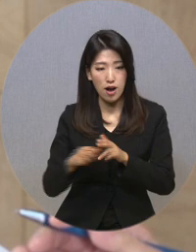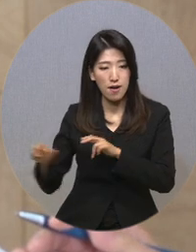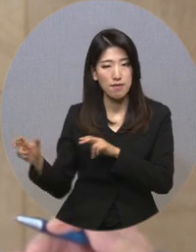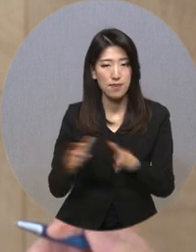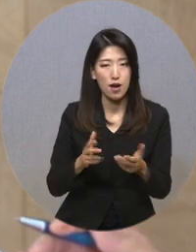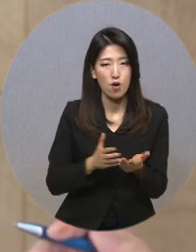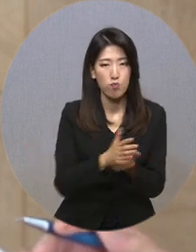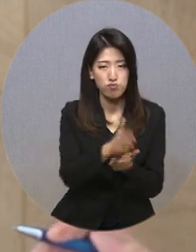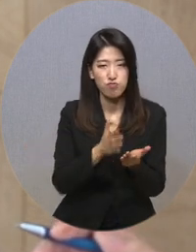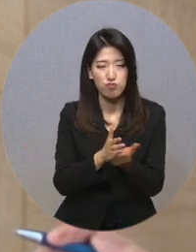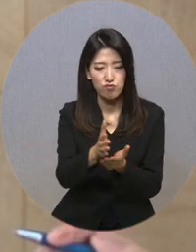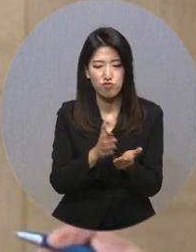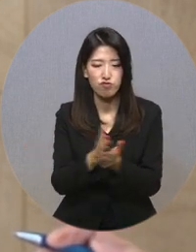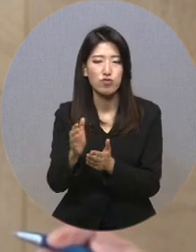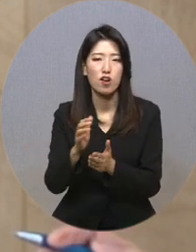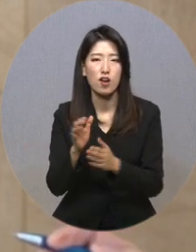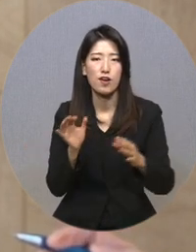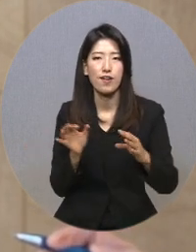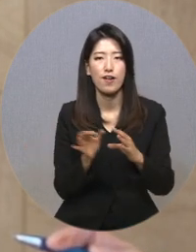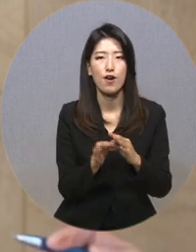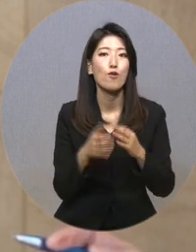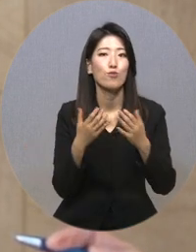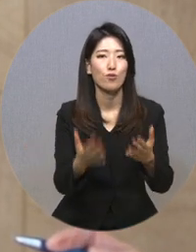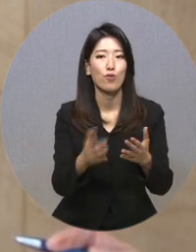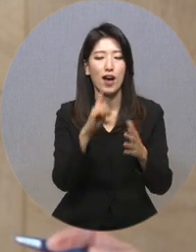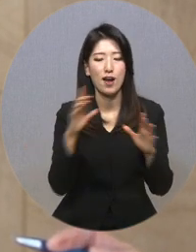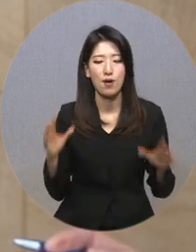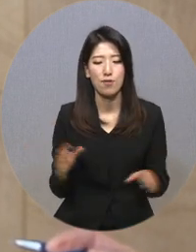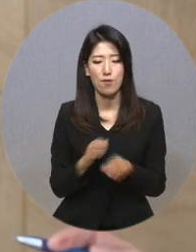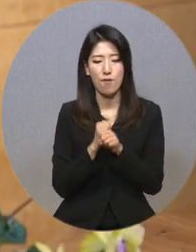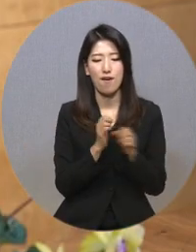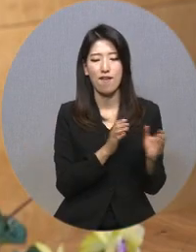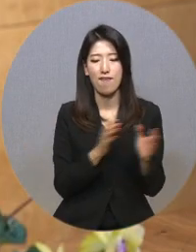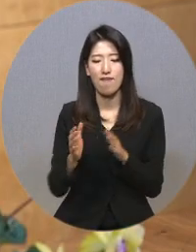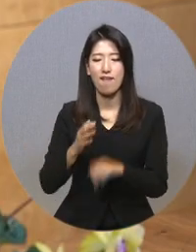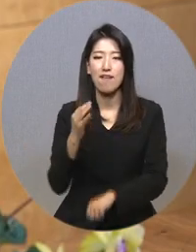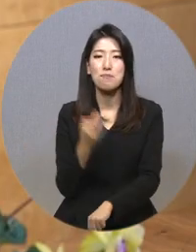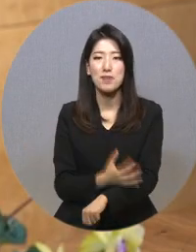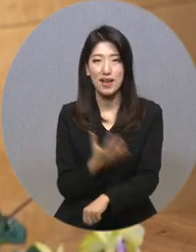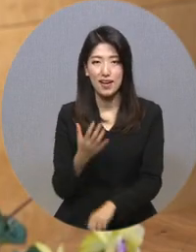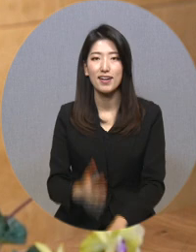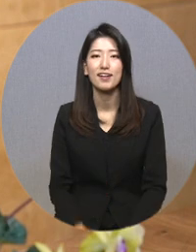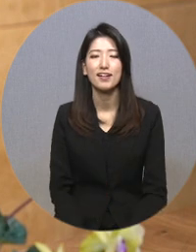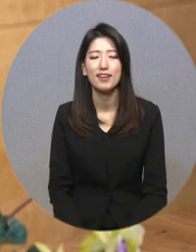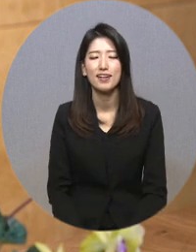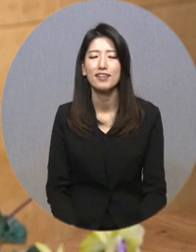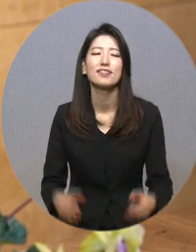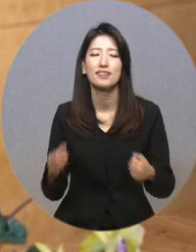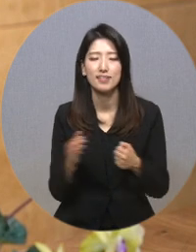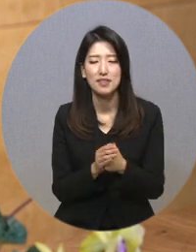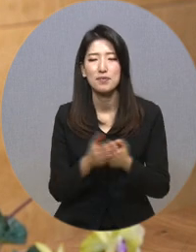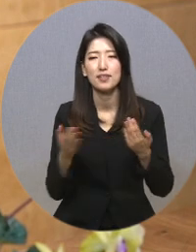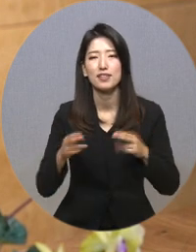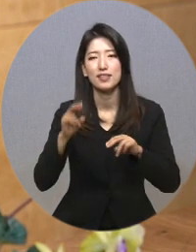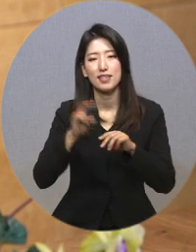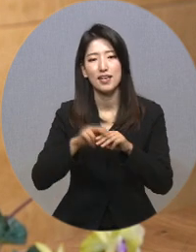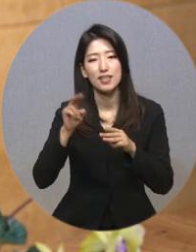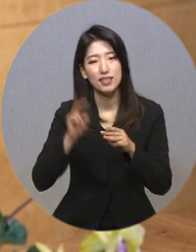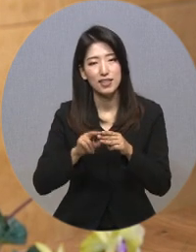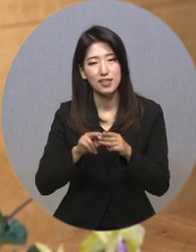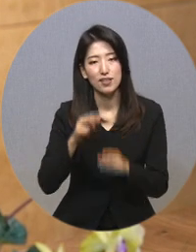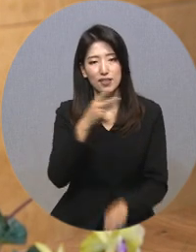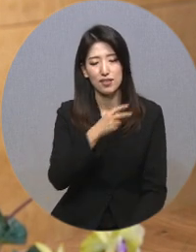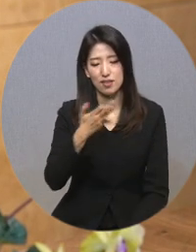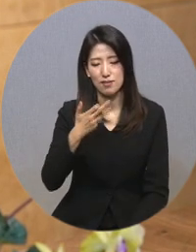다 연결될 수 있고 모든 것들이 다 하나로 모아줄 수 있습니다. 그런 차원에서 제가 대학 일자리 센터를